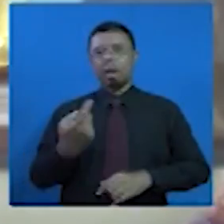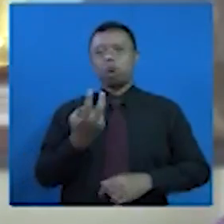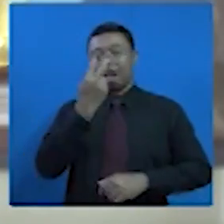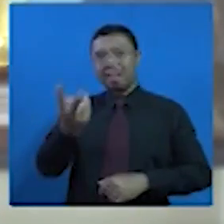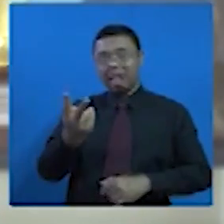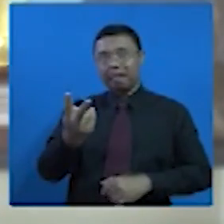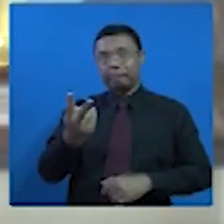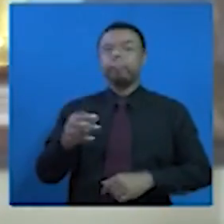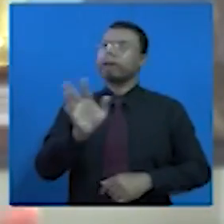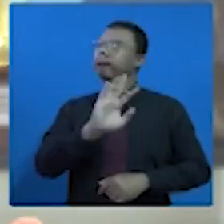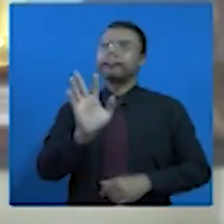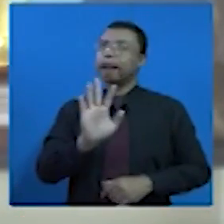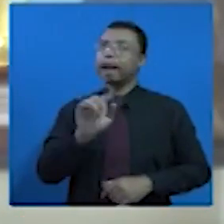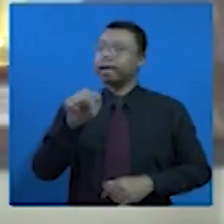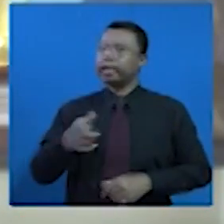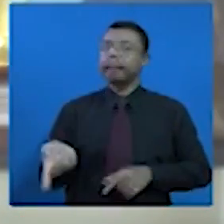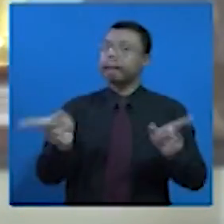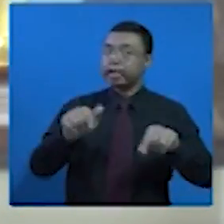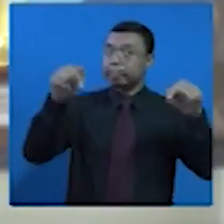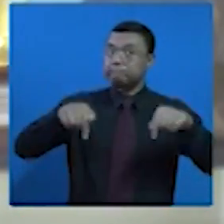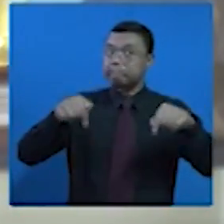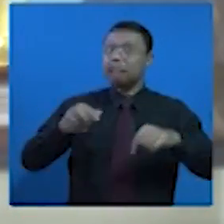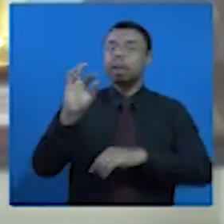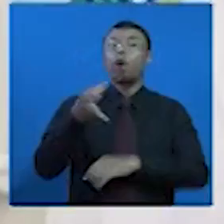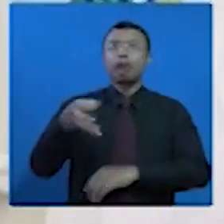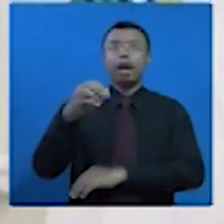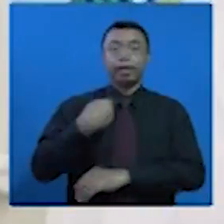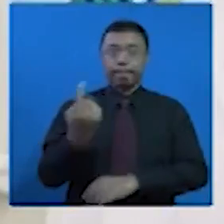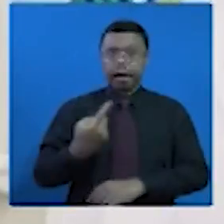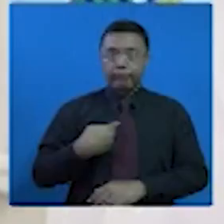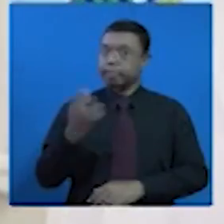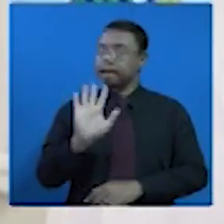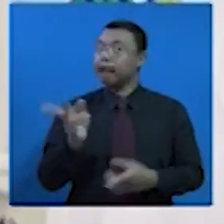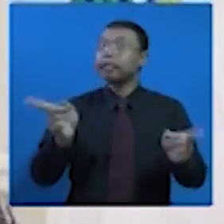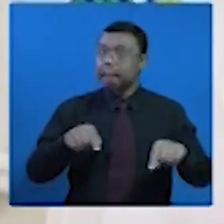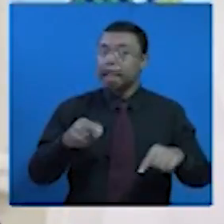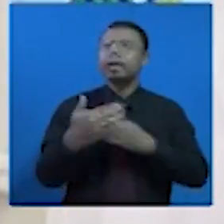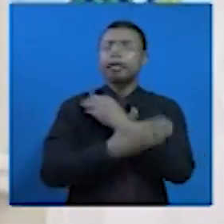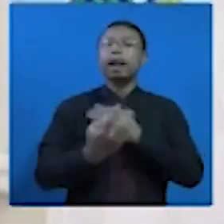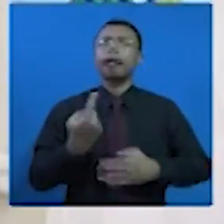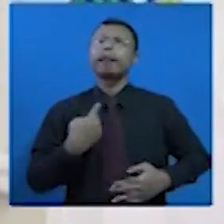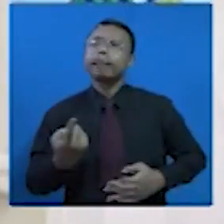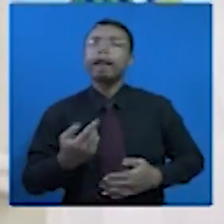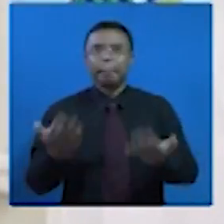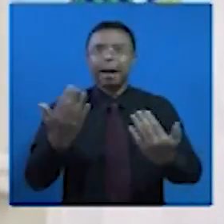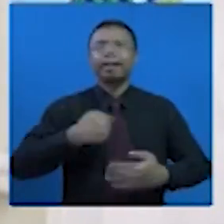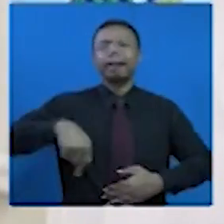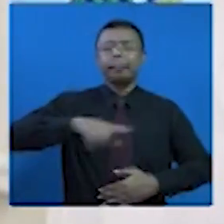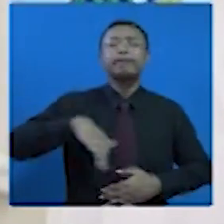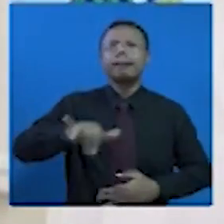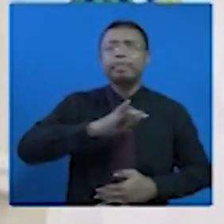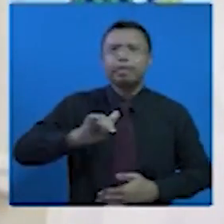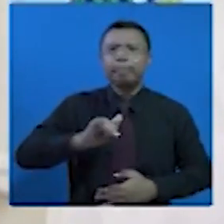saksikan di tempat lain jangan sampai itu terjadi di kota kita jangan sampai itu terjadi di negeri kita mari kita